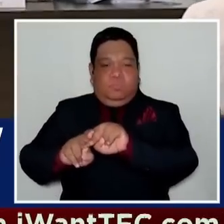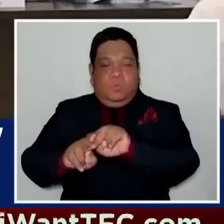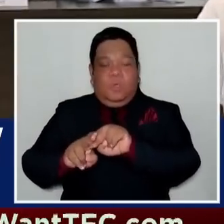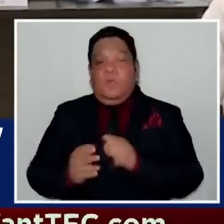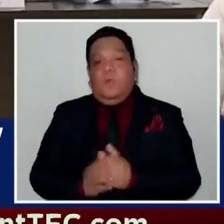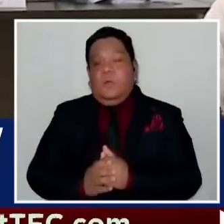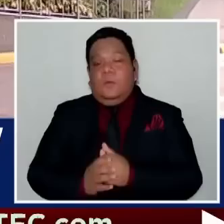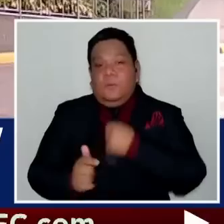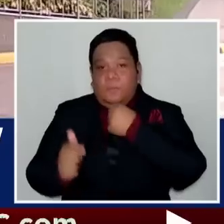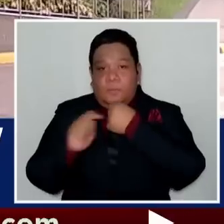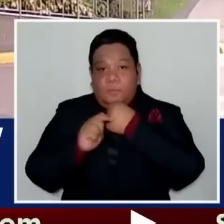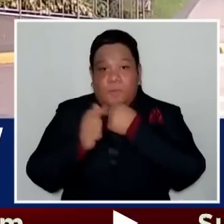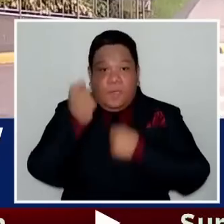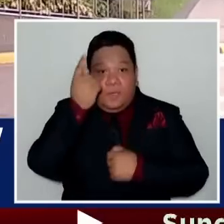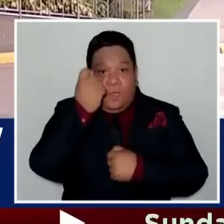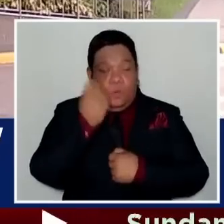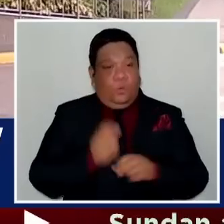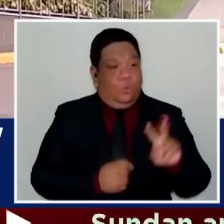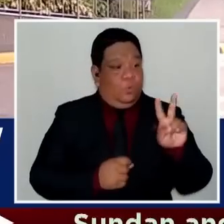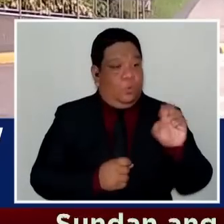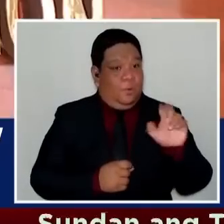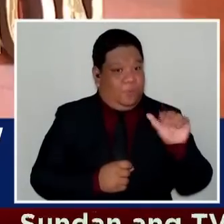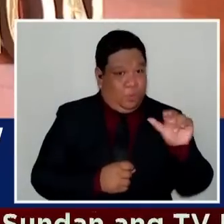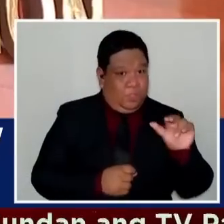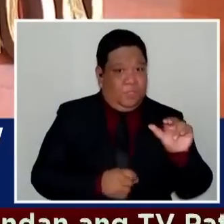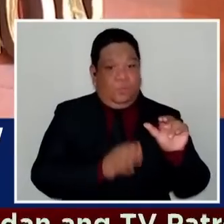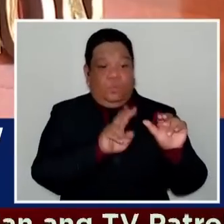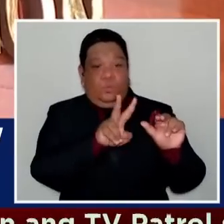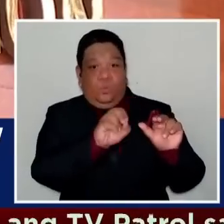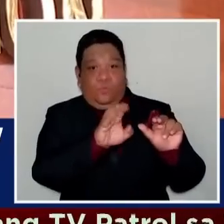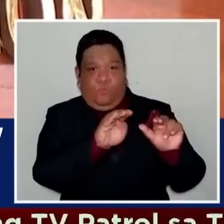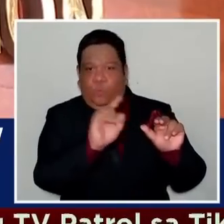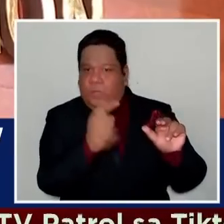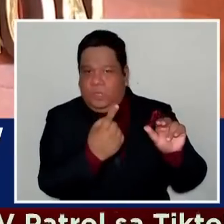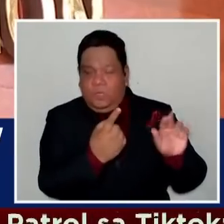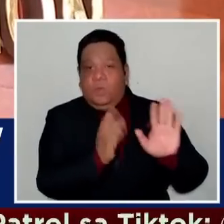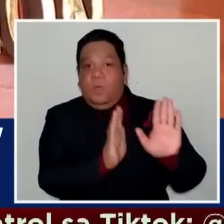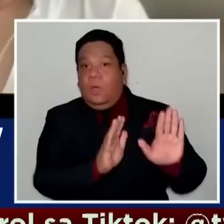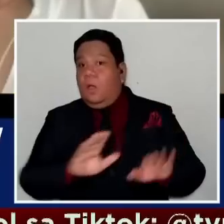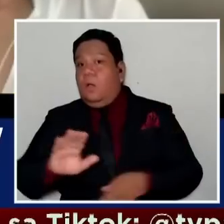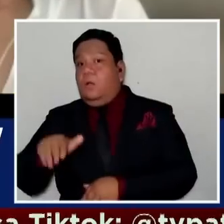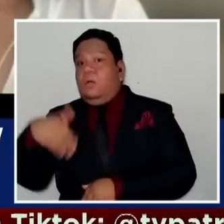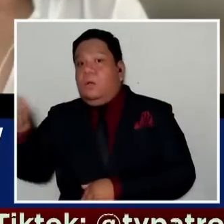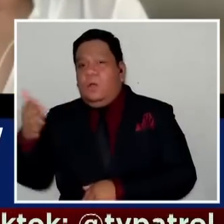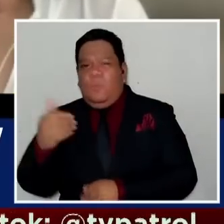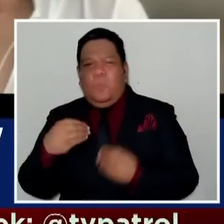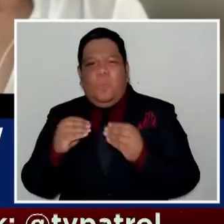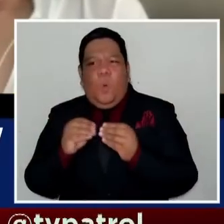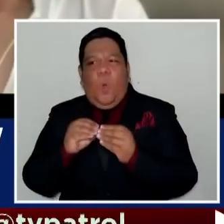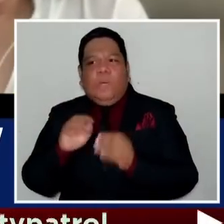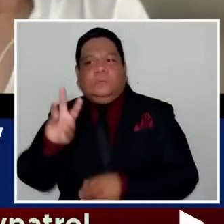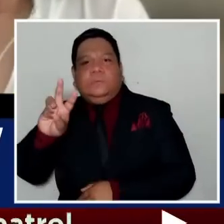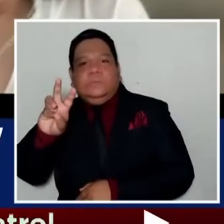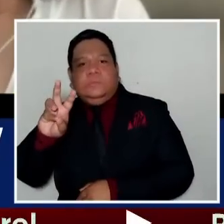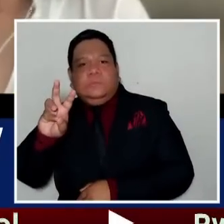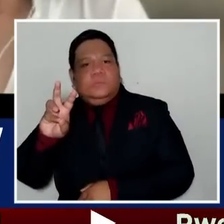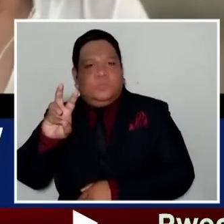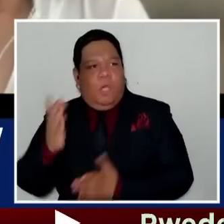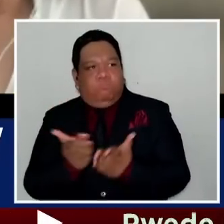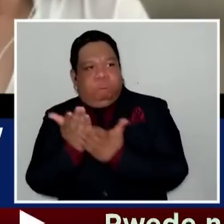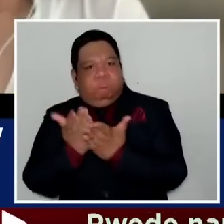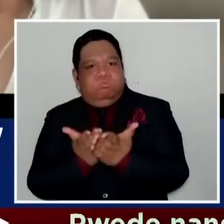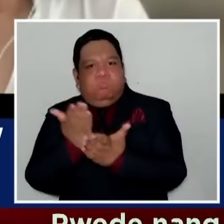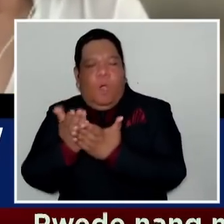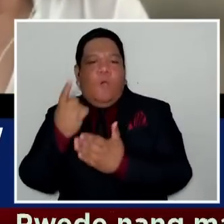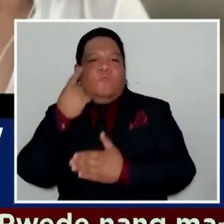anim pang nakatenggang hirit na dagdag ang Napocor para may pambili ng fuel. Ang malamang na timing